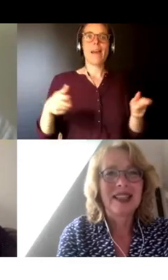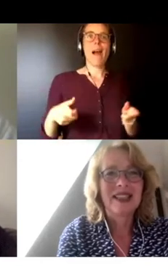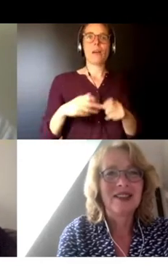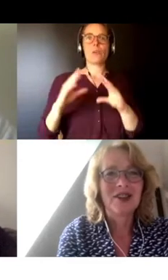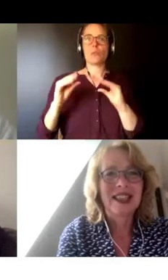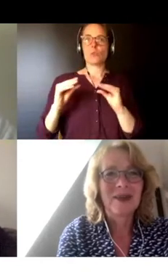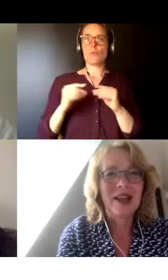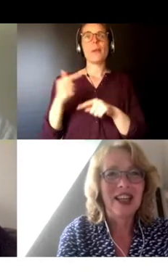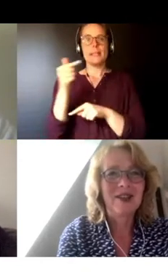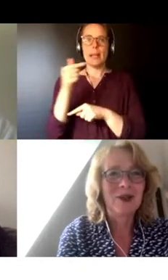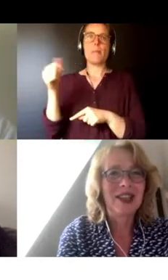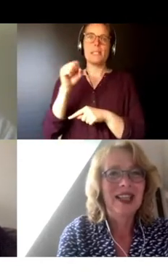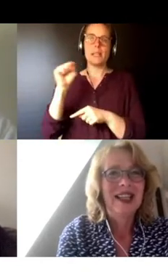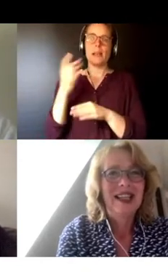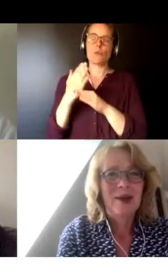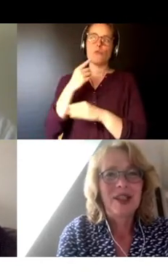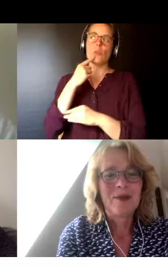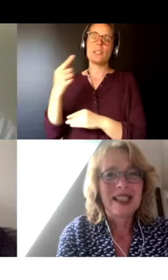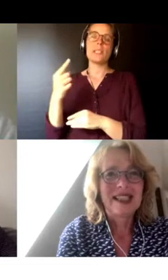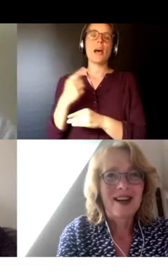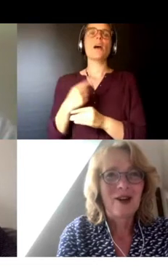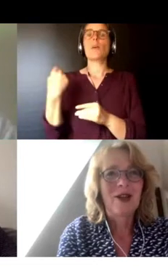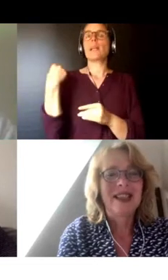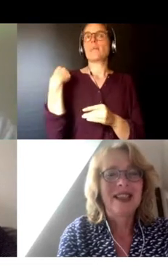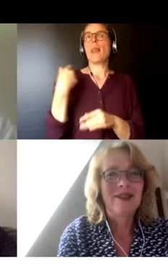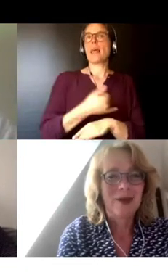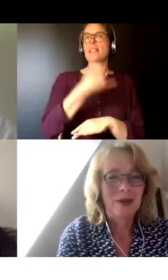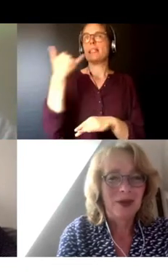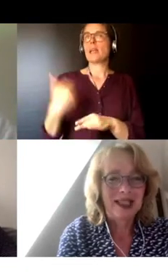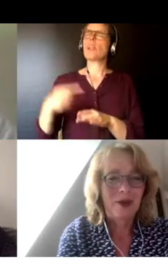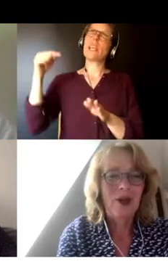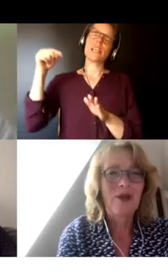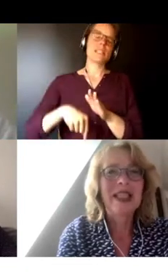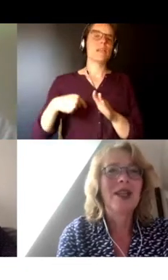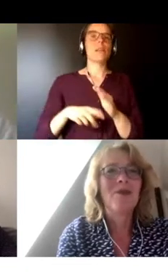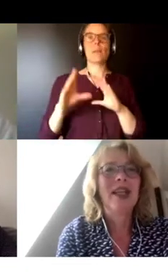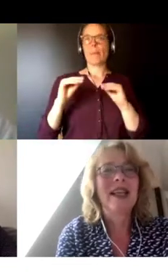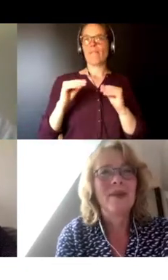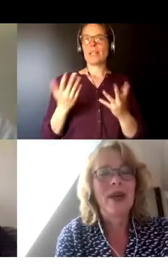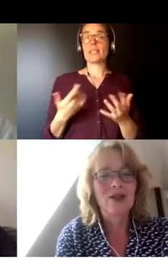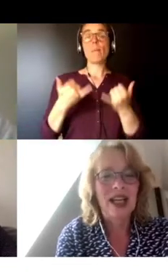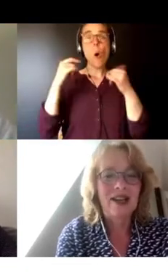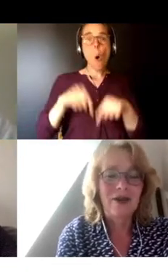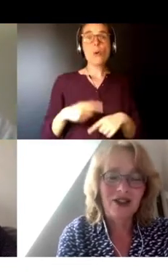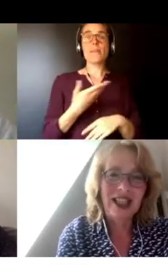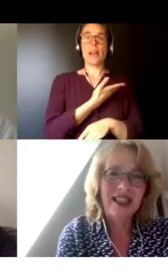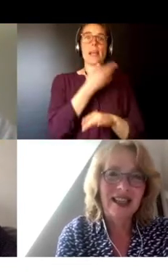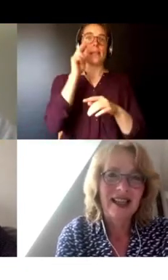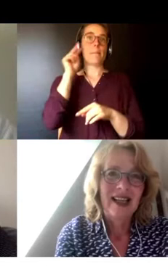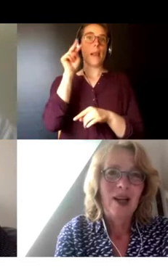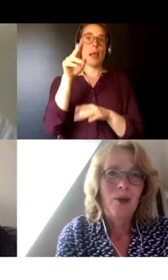Software. Tilman Santarius hat es eben erwähnt und ich habe mich im letzten Jahr auch intensiv damit befasst. Heute will ich aber den Blick aktuell